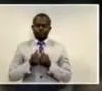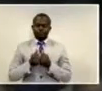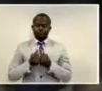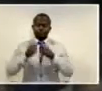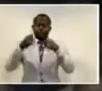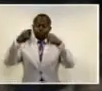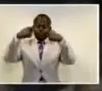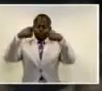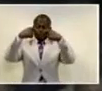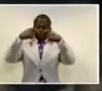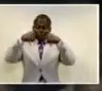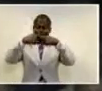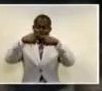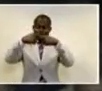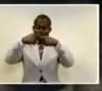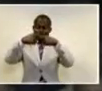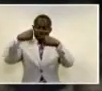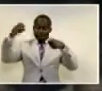iby'amashanyarazi nabyo